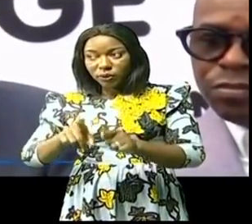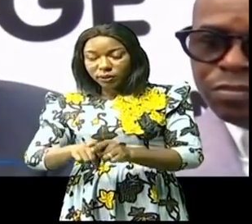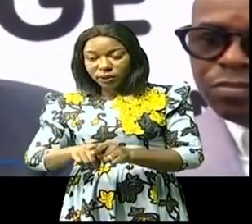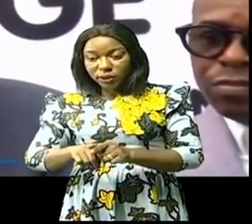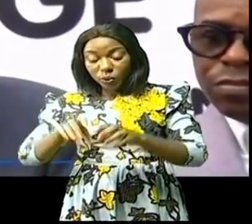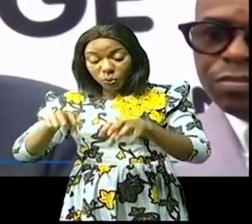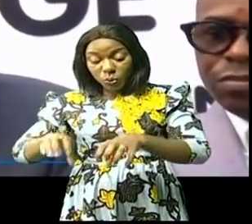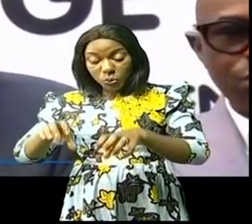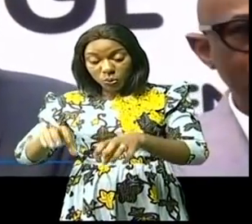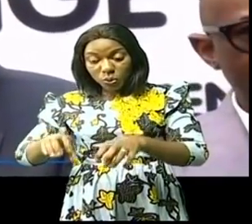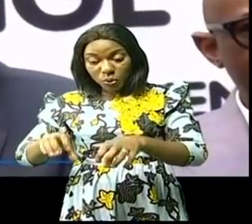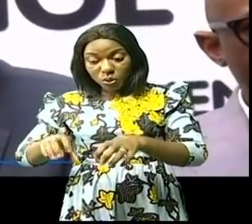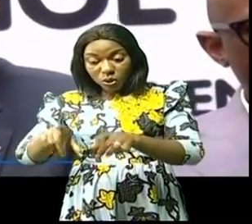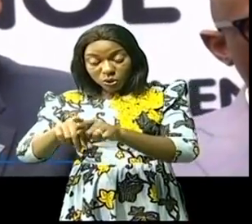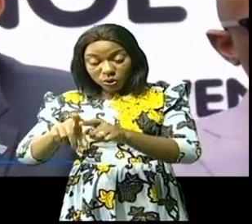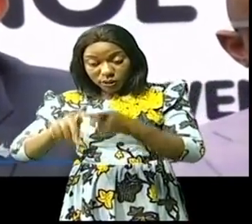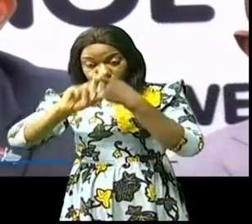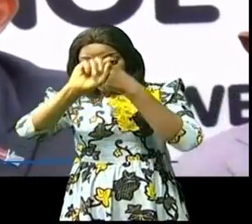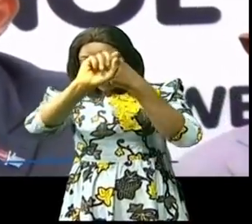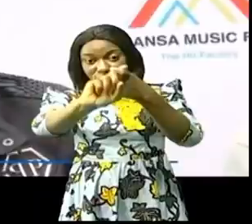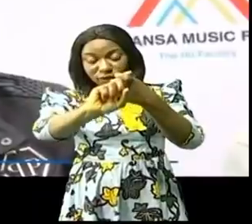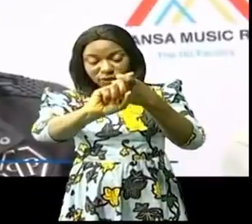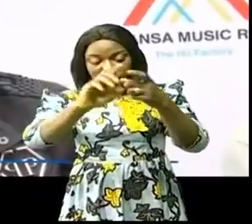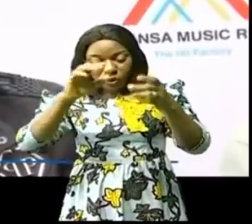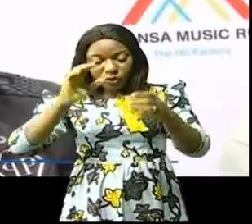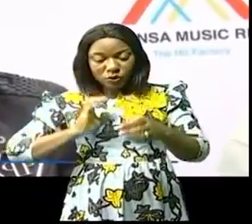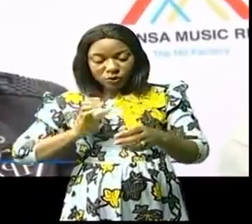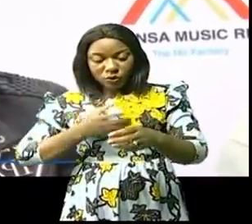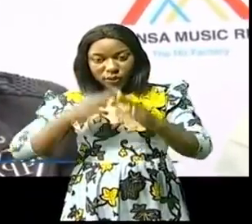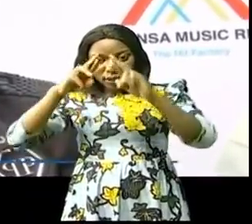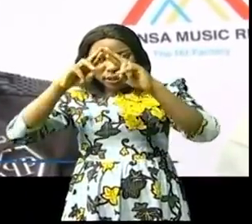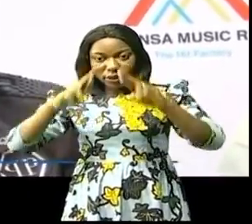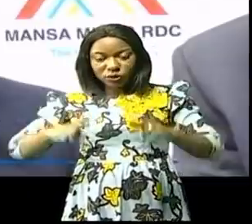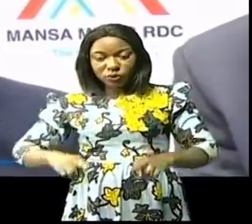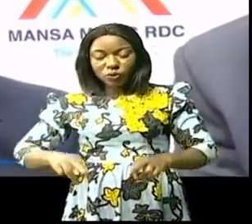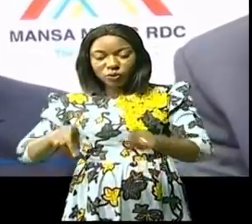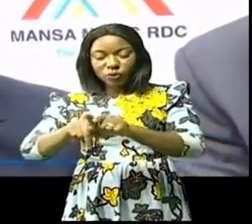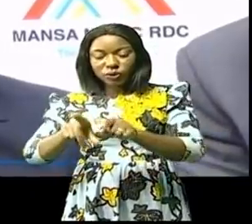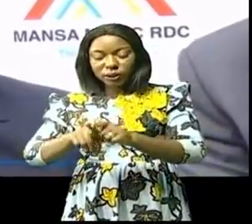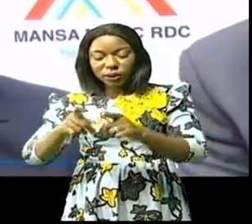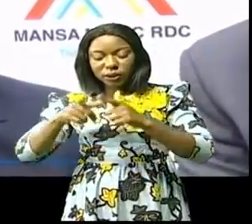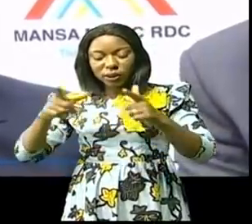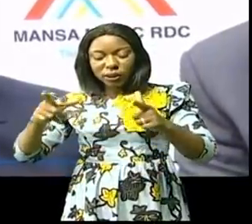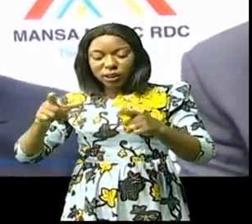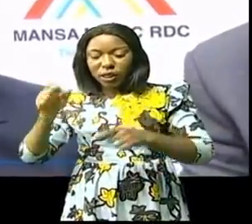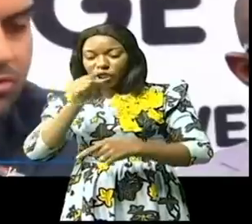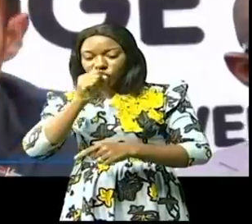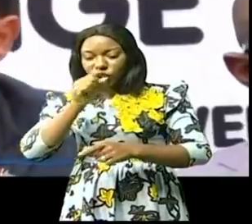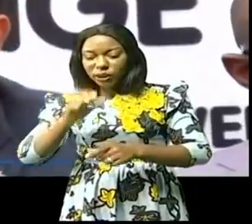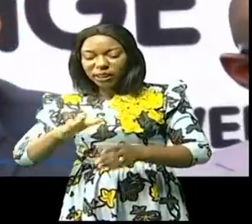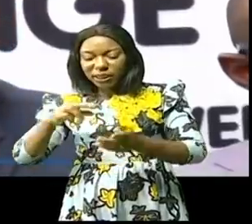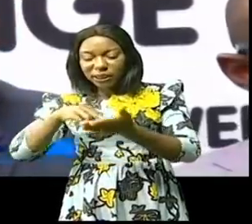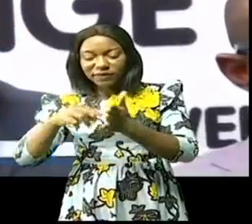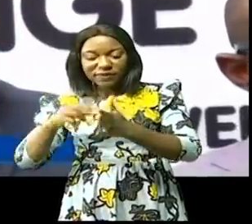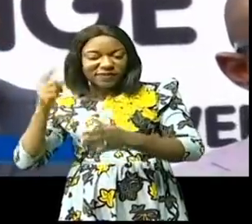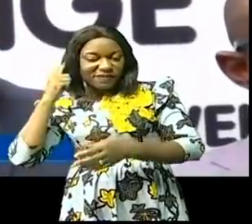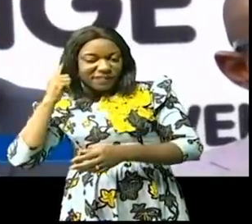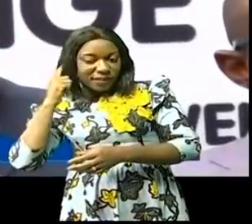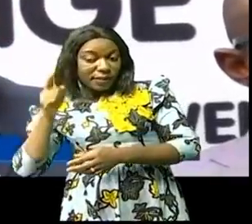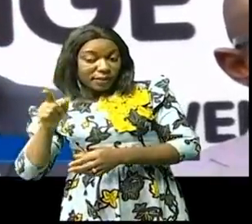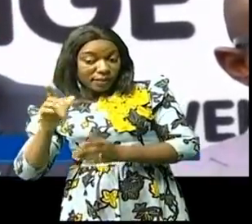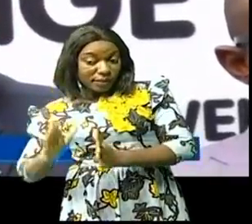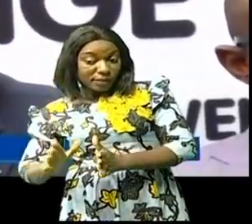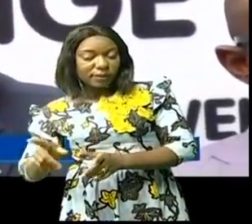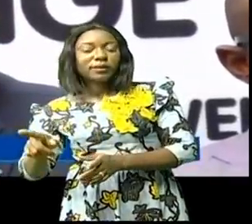RDC, d'avoir fait confiance à notre réseau et nos grands artistes qui sont ici avec nous ou bien qui seront dans le concert du 30